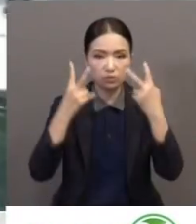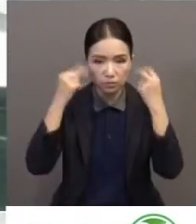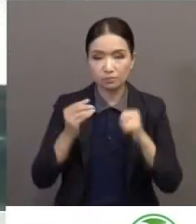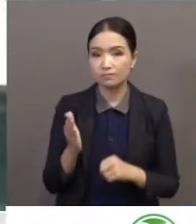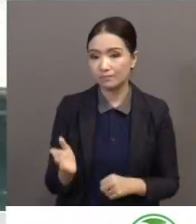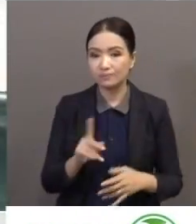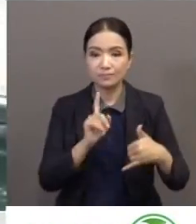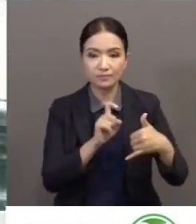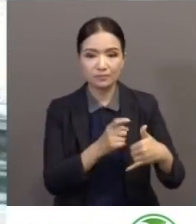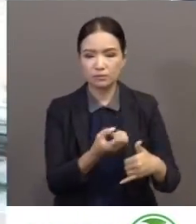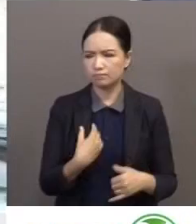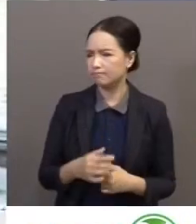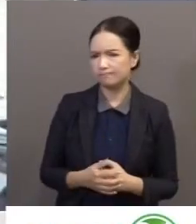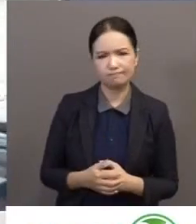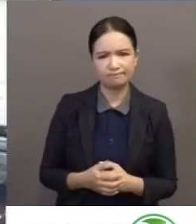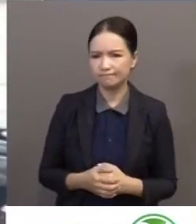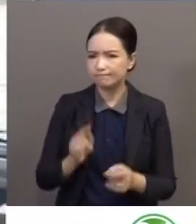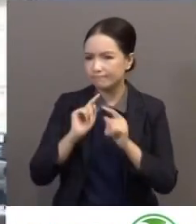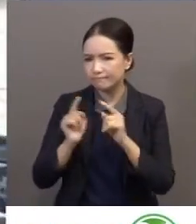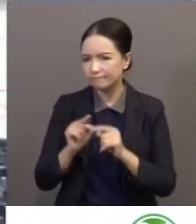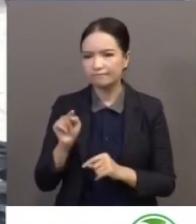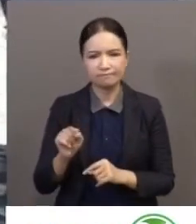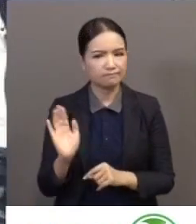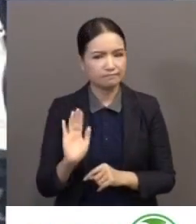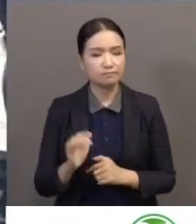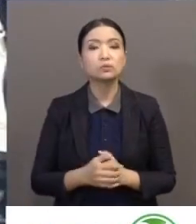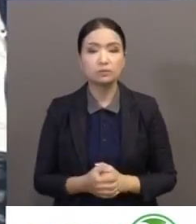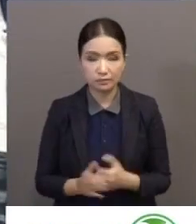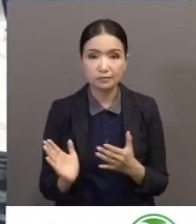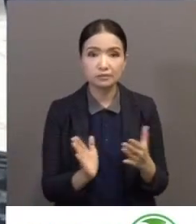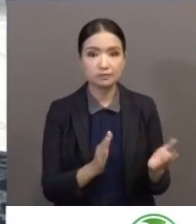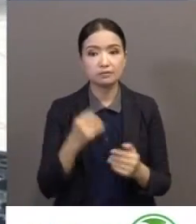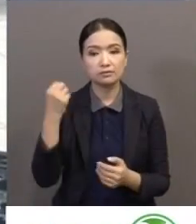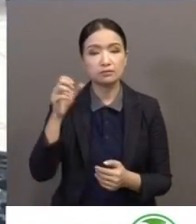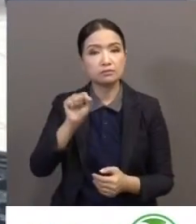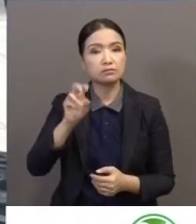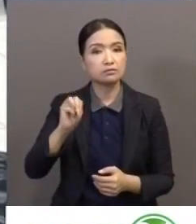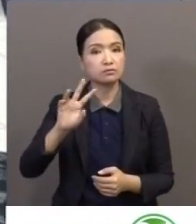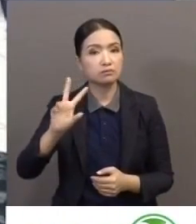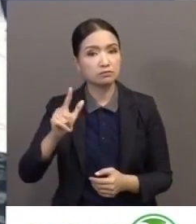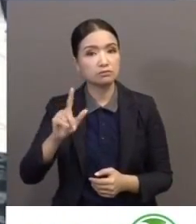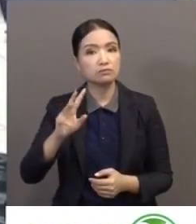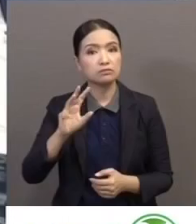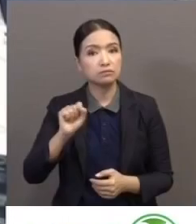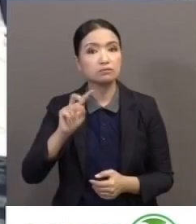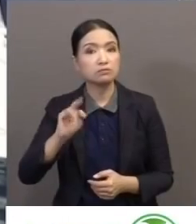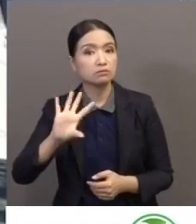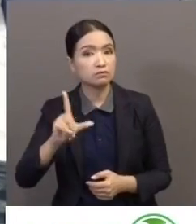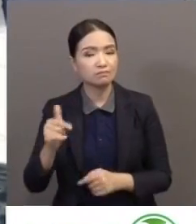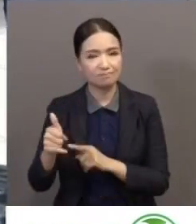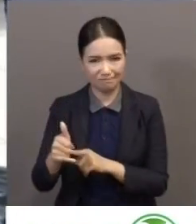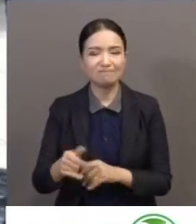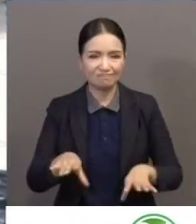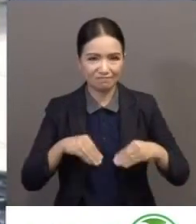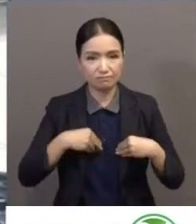ว่าพลเอกประวิตรนั้นก็ปฏิเสธที่จะพูดถึงเรื่องนี้ครับหลังจากที่สภานิติบัญญัติแห่งชาติหรือว่าสนช.นะครับมีการเห็นชอบร่าง